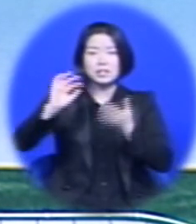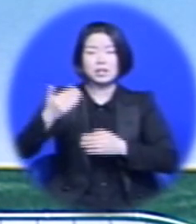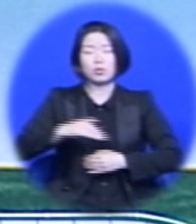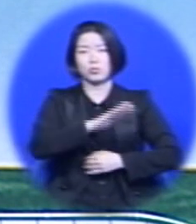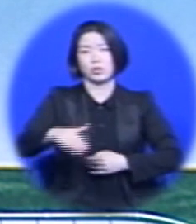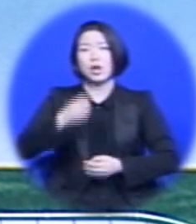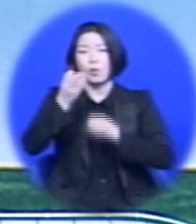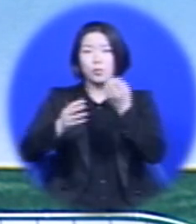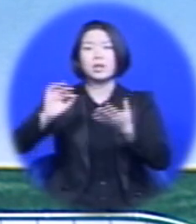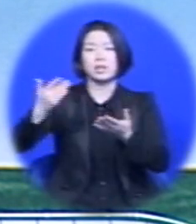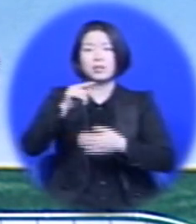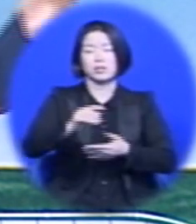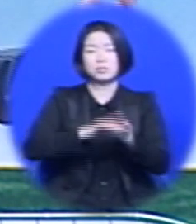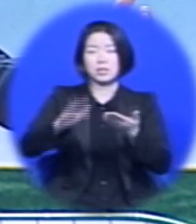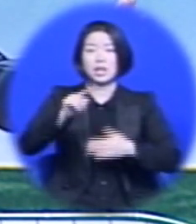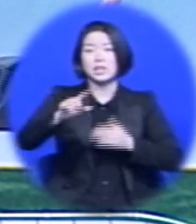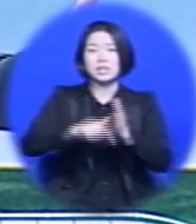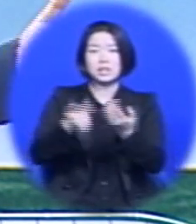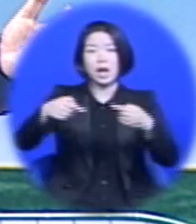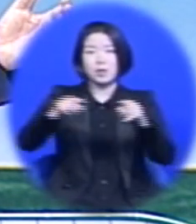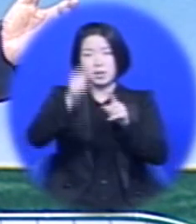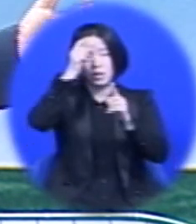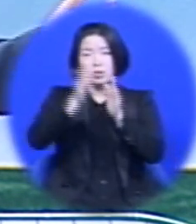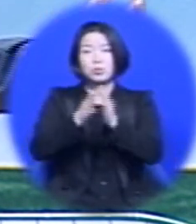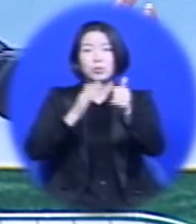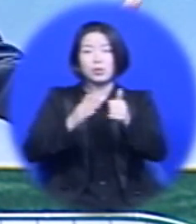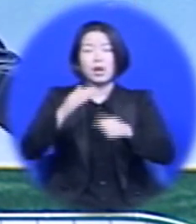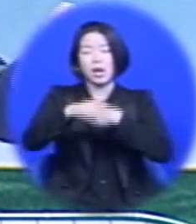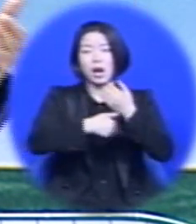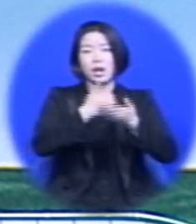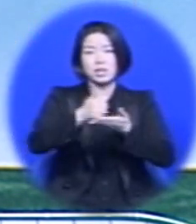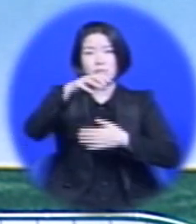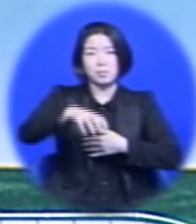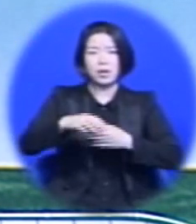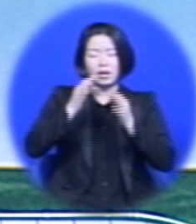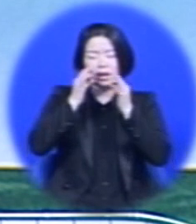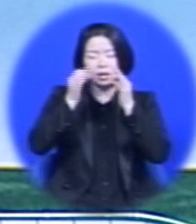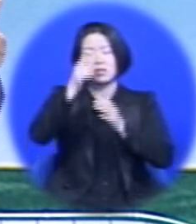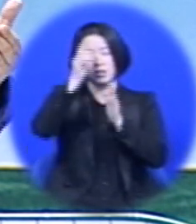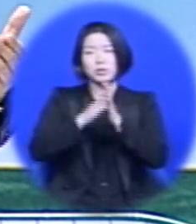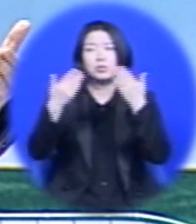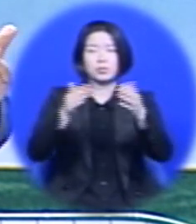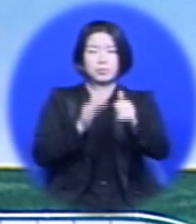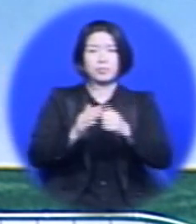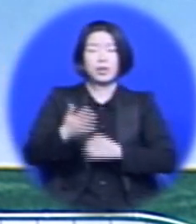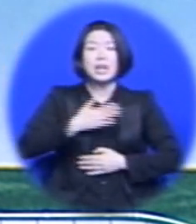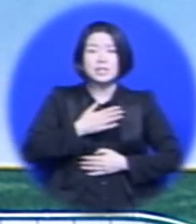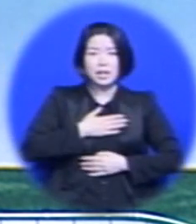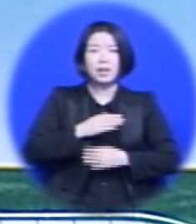고백이 되는 것입니다이 시간 기도합시다 여러분 하나님 앞에 간절히 기도하십시다 하나님